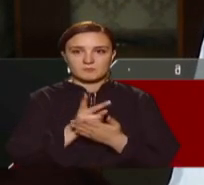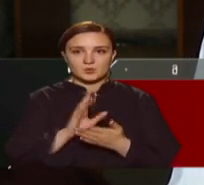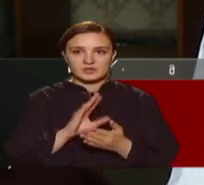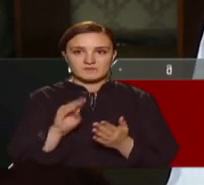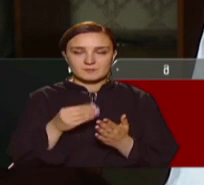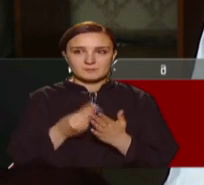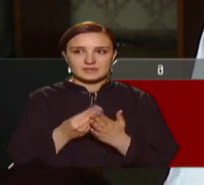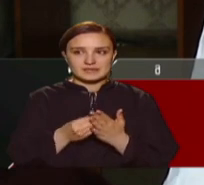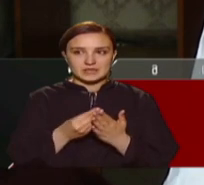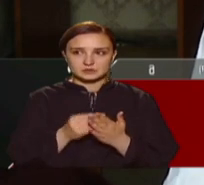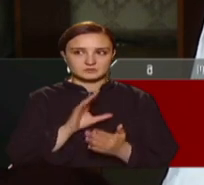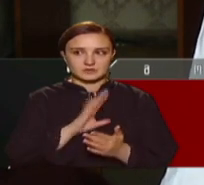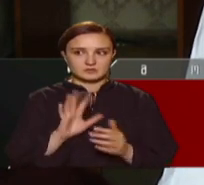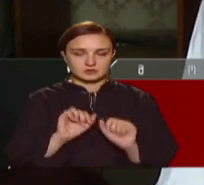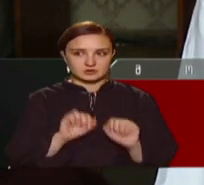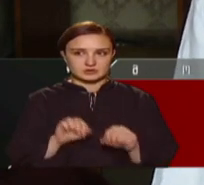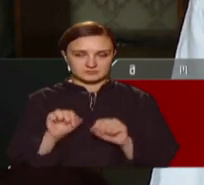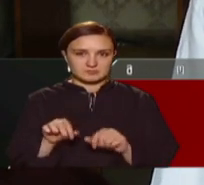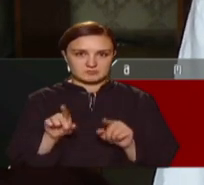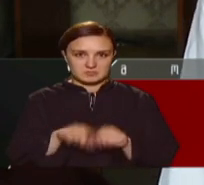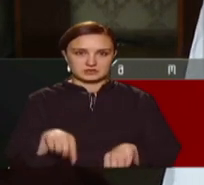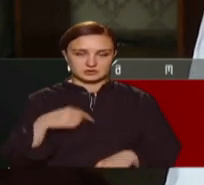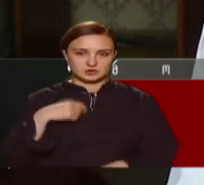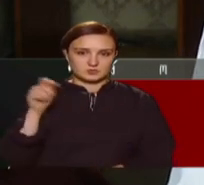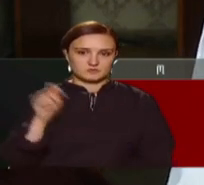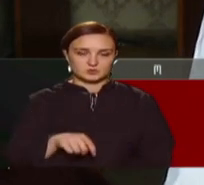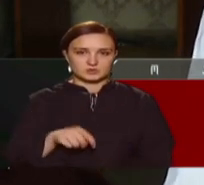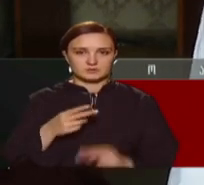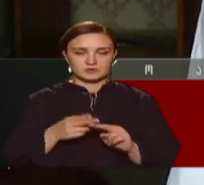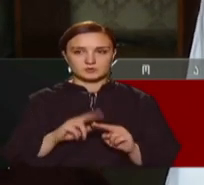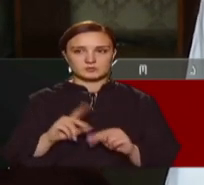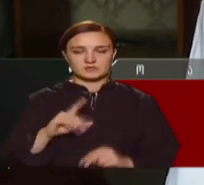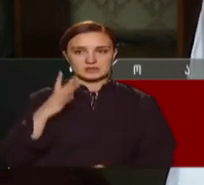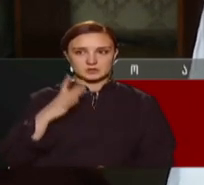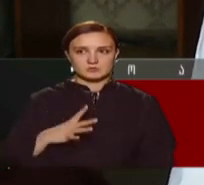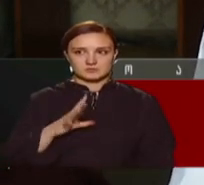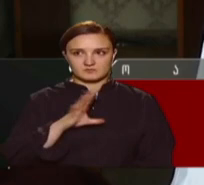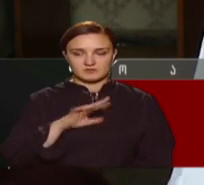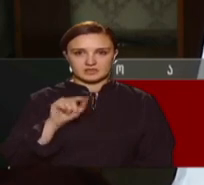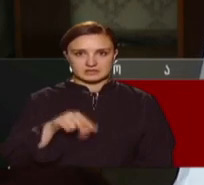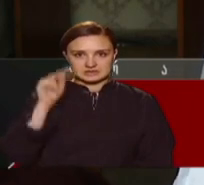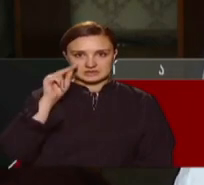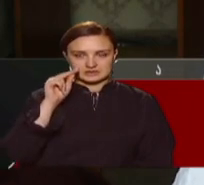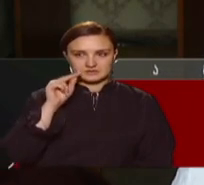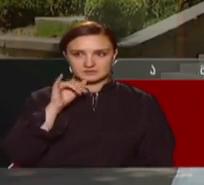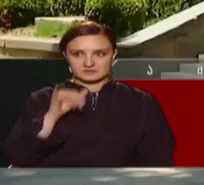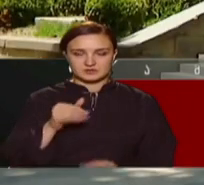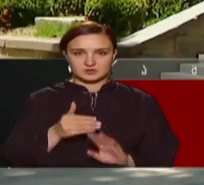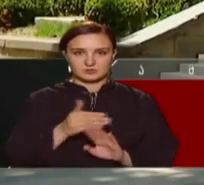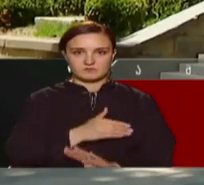რომ ფინანსურად არ ქონდა შესაძლებლობა, მაინც მოგვიწია, რომ ჩამოსულიყავით, იმიტომ რომ იძულებული ვიყავით, რა თქმა უნდა, სწავლას ვერ